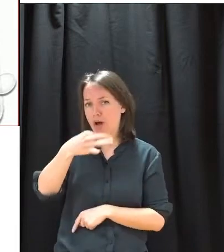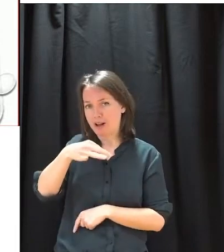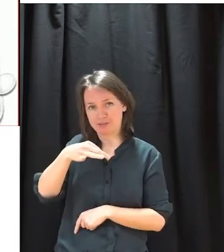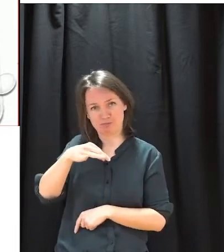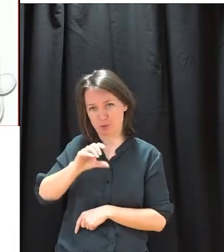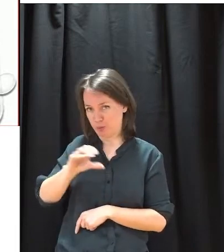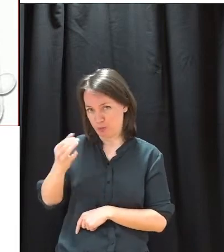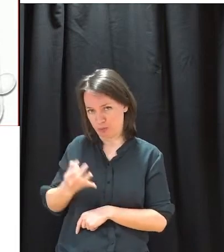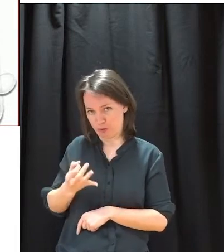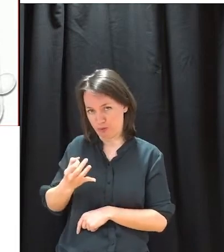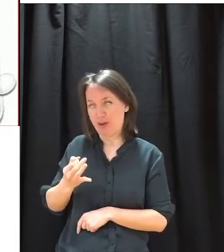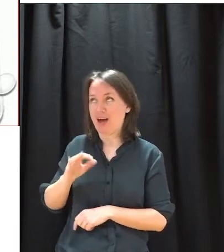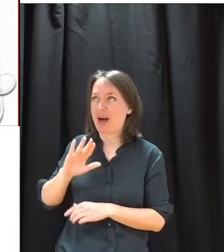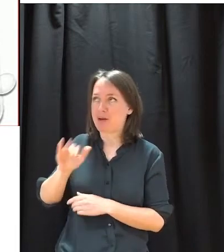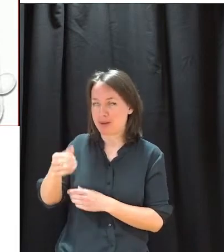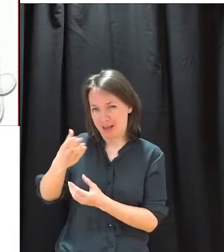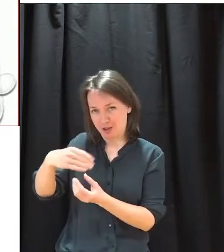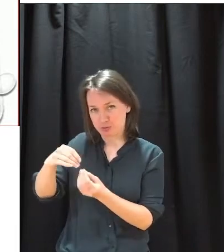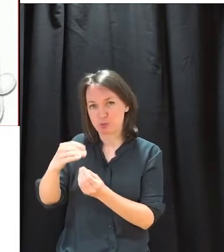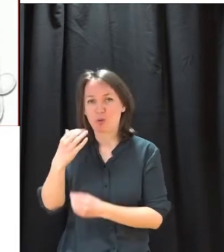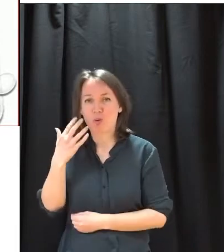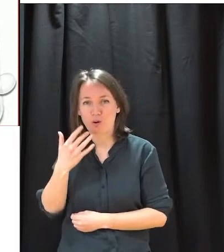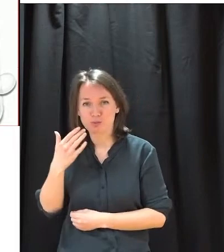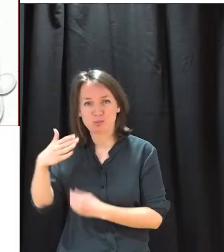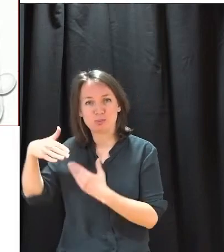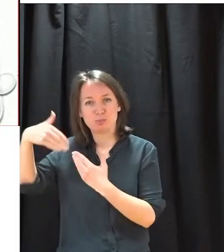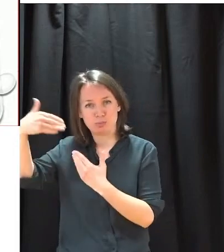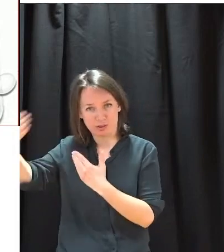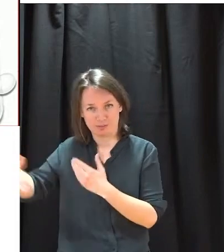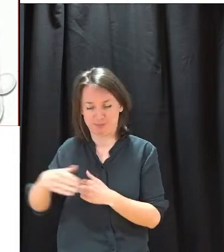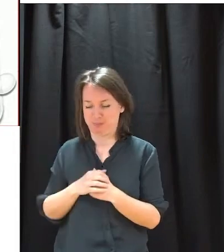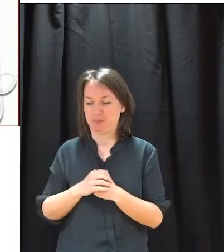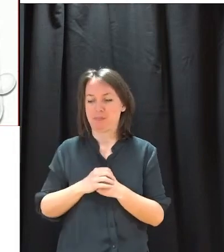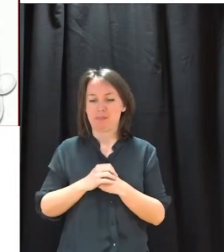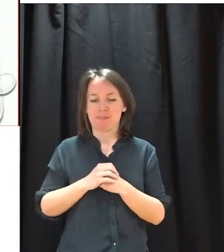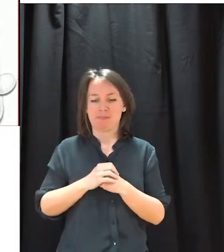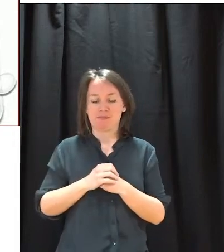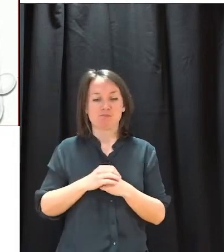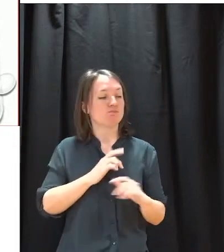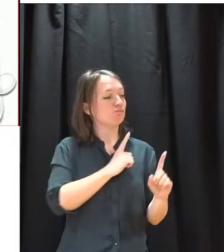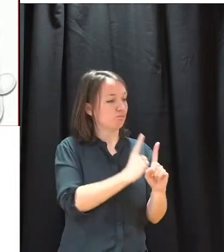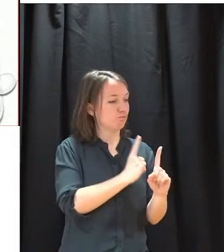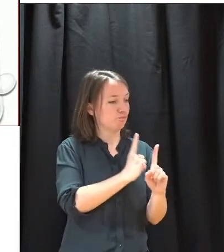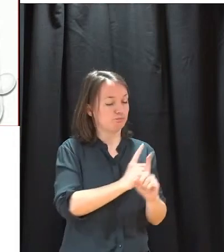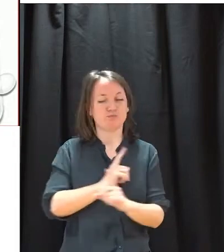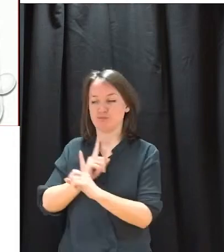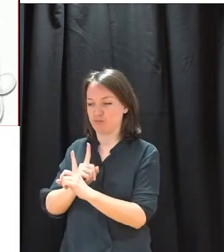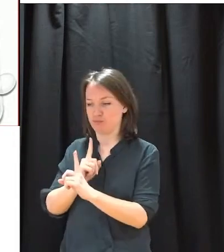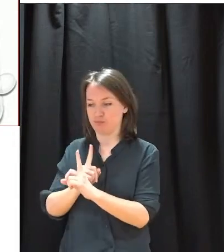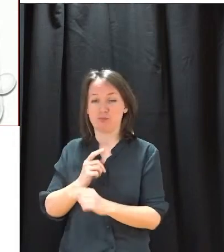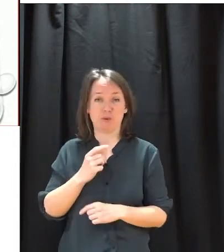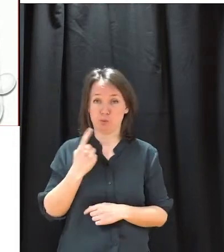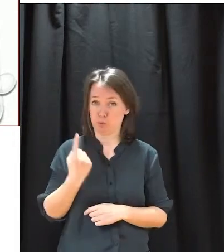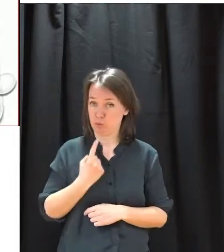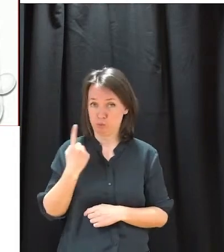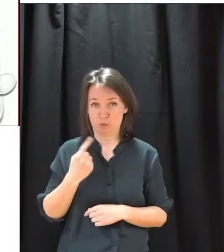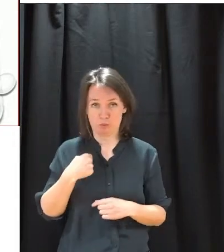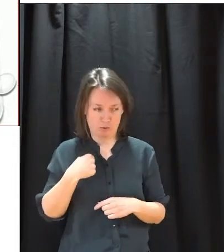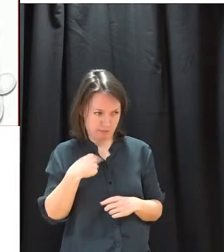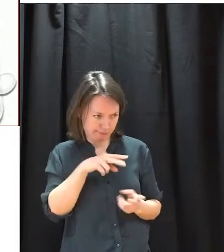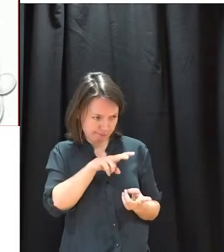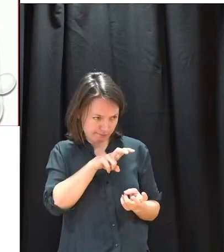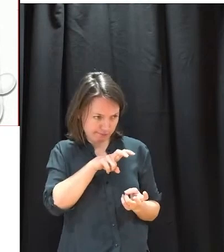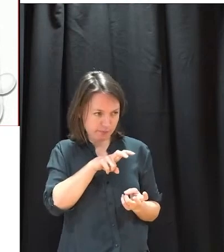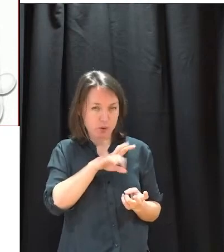eu du code. Et ensuite, on a fait, à chaque fois que je les ai vus, à chaque session que je les ai vus, j'ai mesuré leur intelligibilité grâce